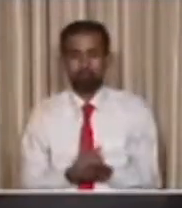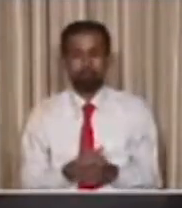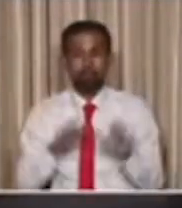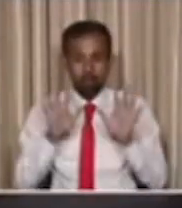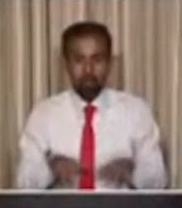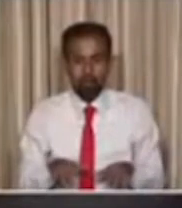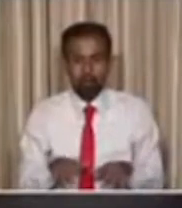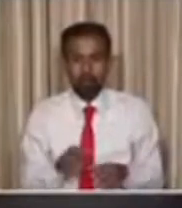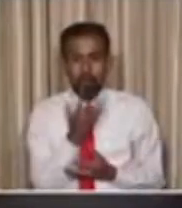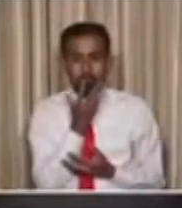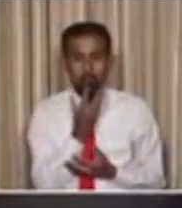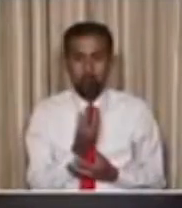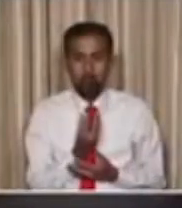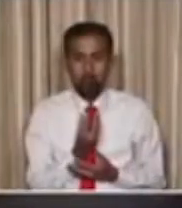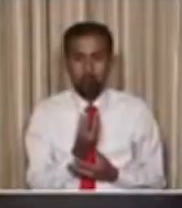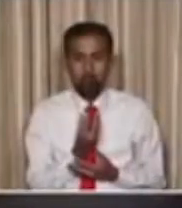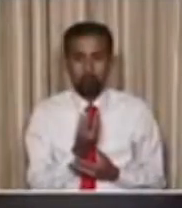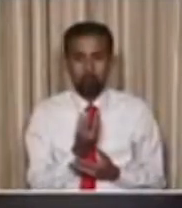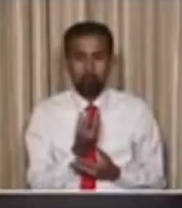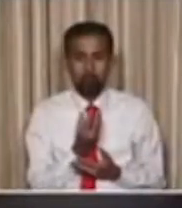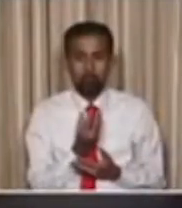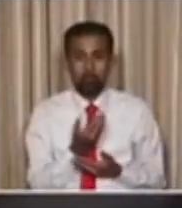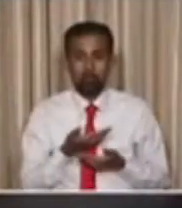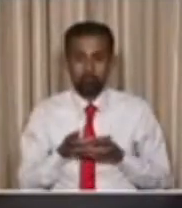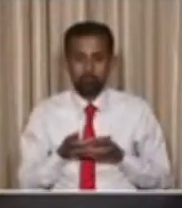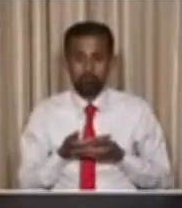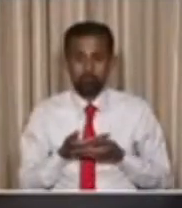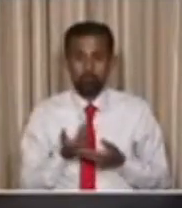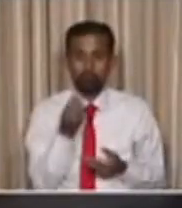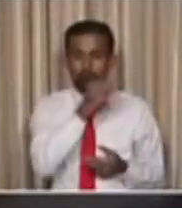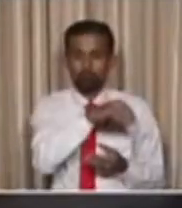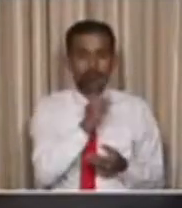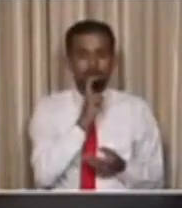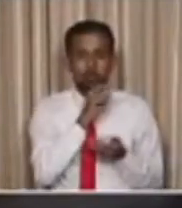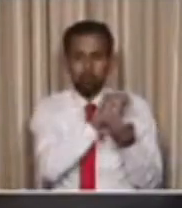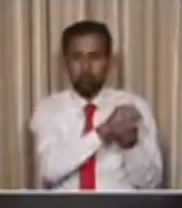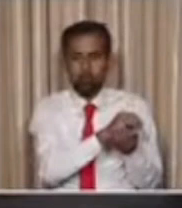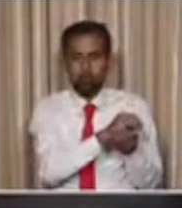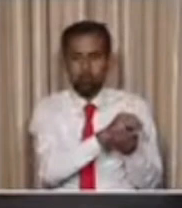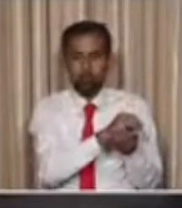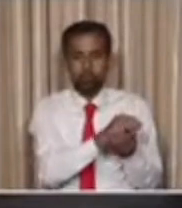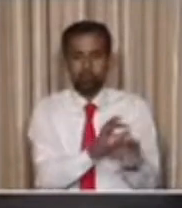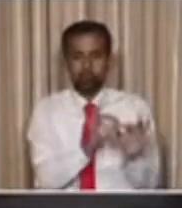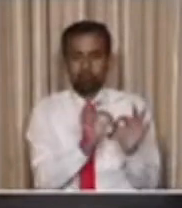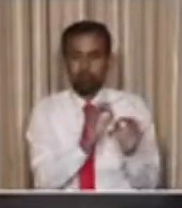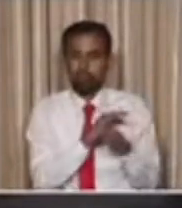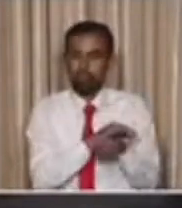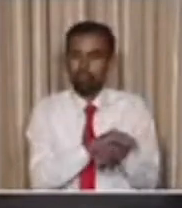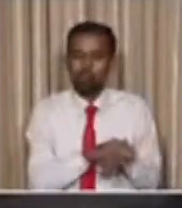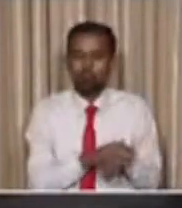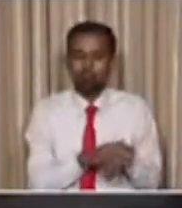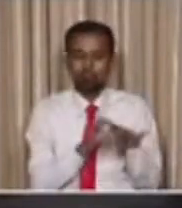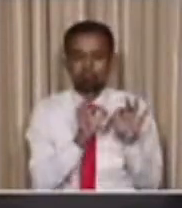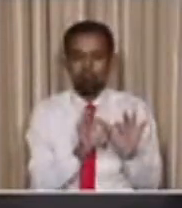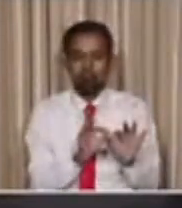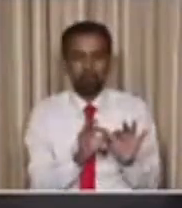අර බමුණන් ගාවට ඒ තවුස්තම් වඩන තවුසන් ගාවට ගිය ගිරාපෝතකයා බොහොම සාන්ත දාන්ත